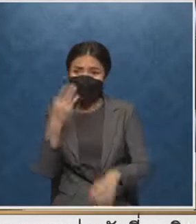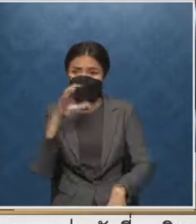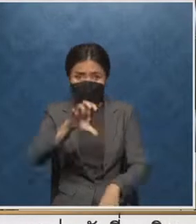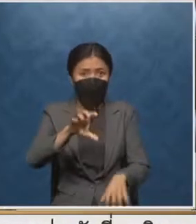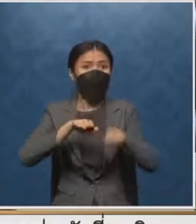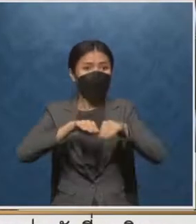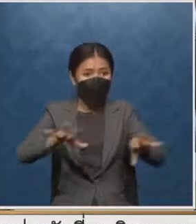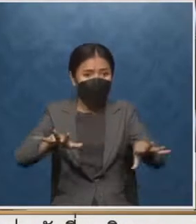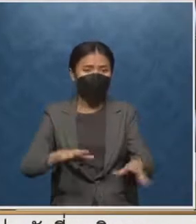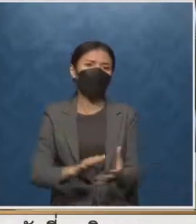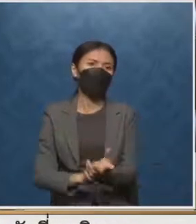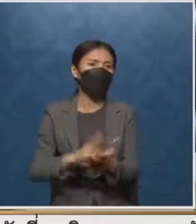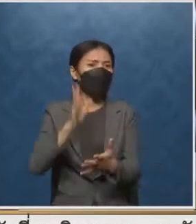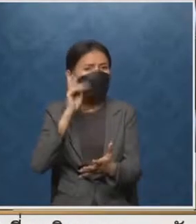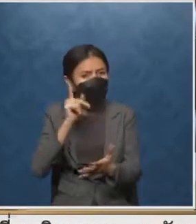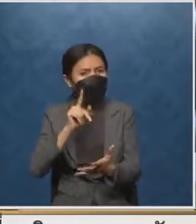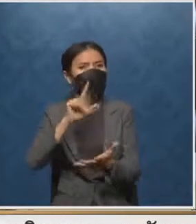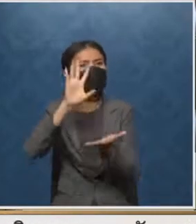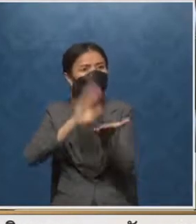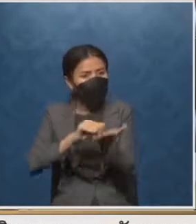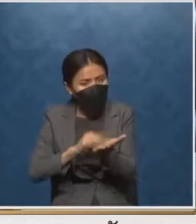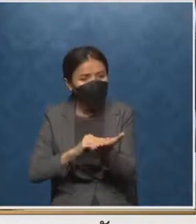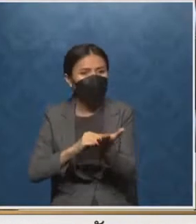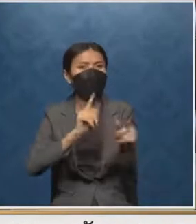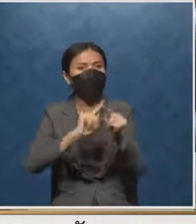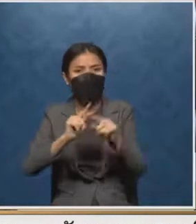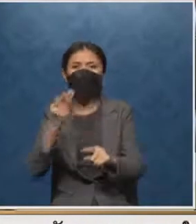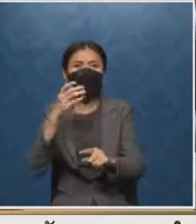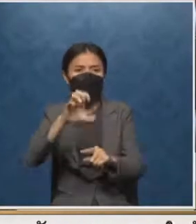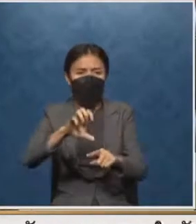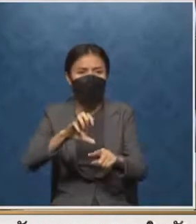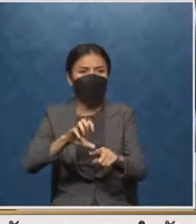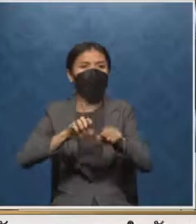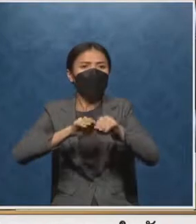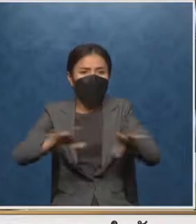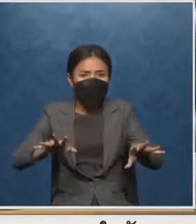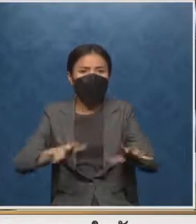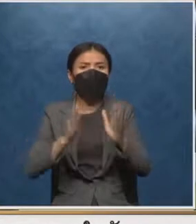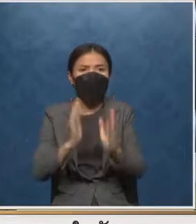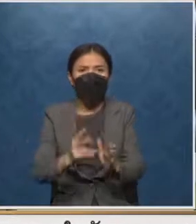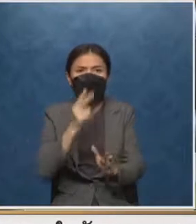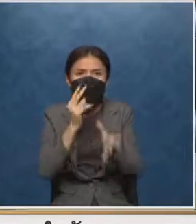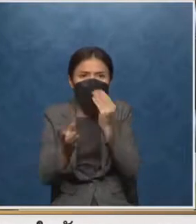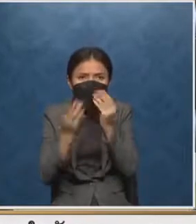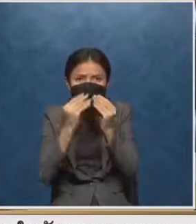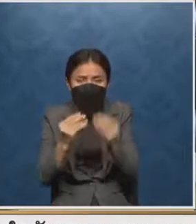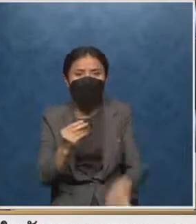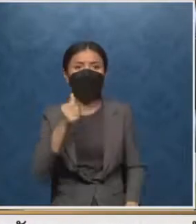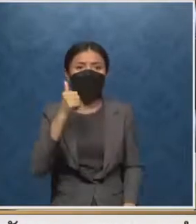ที่จะนำพาประเทศไปสู่ความก้าวหน้าใหม่นะครับขอให้ท่านได้ตั้ง